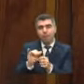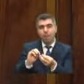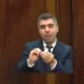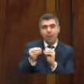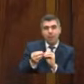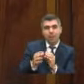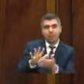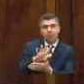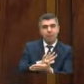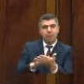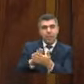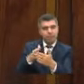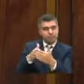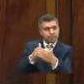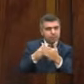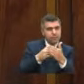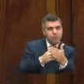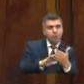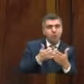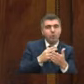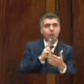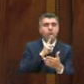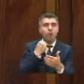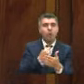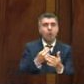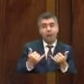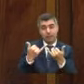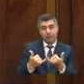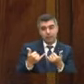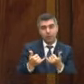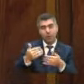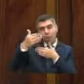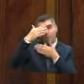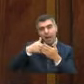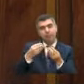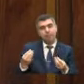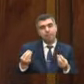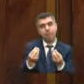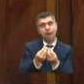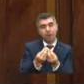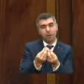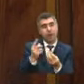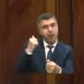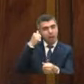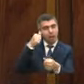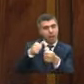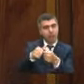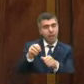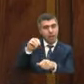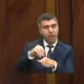من الرهانات التي يعيشها بلادنا اليوم، ولا حاجة إلى التذكير